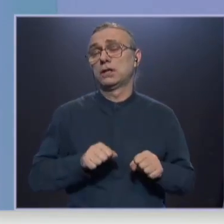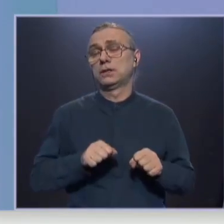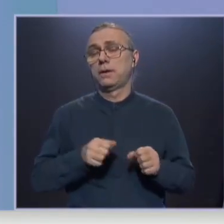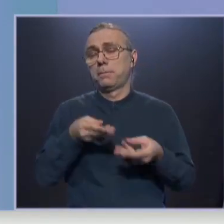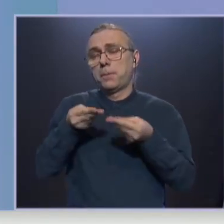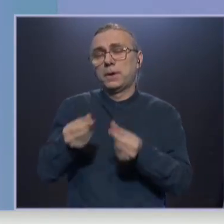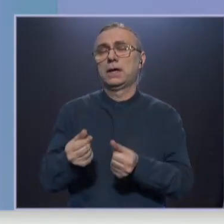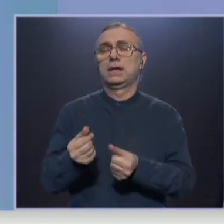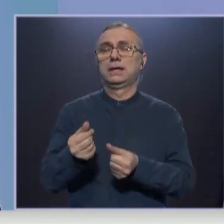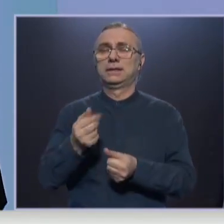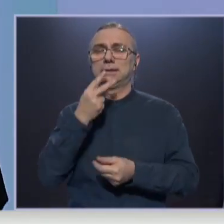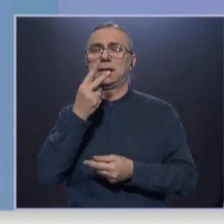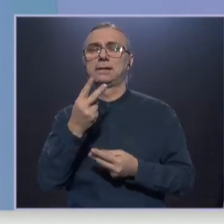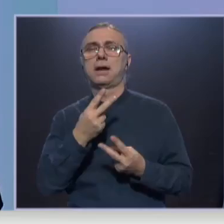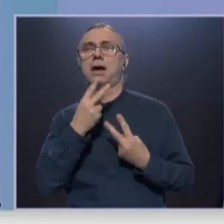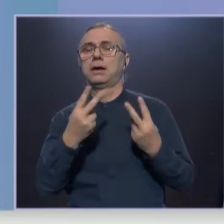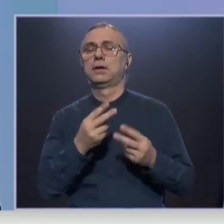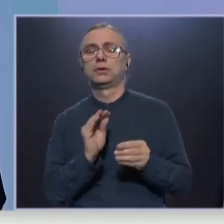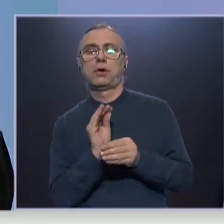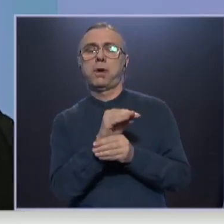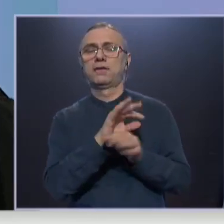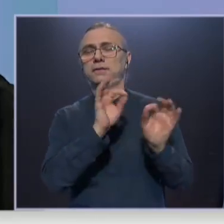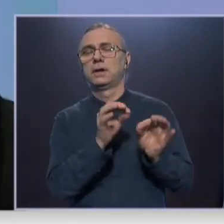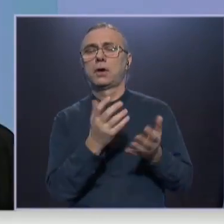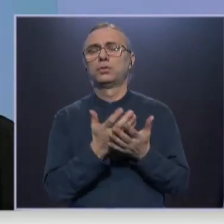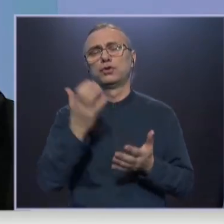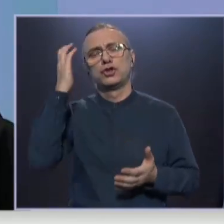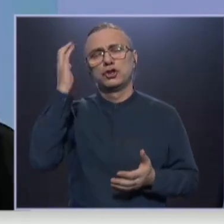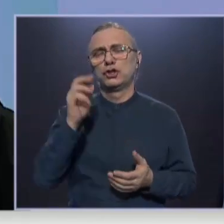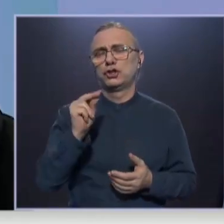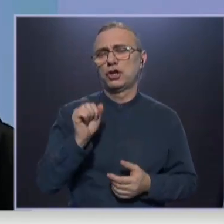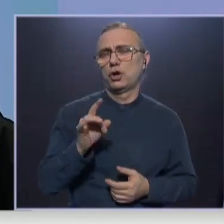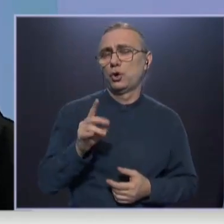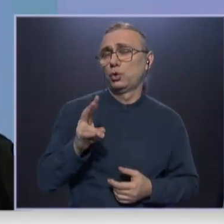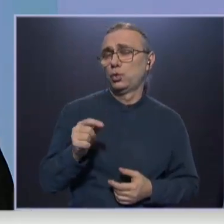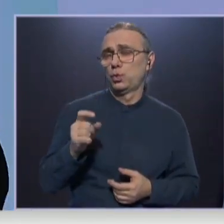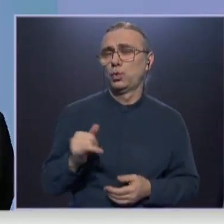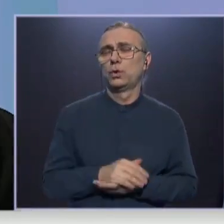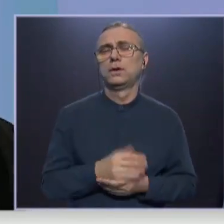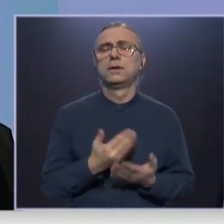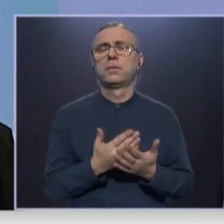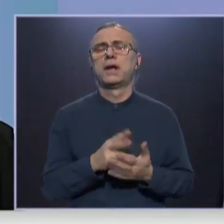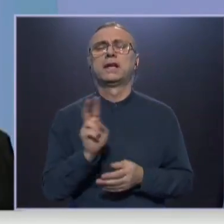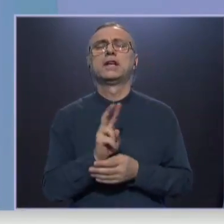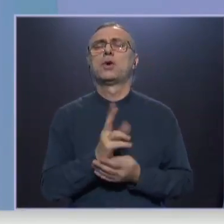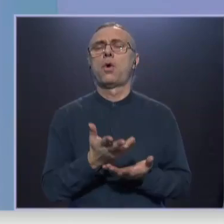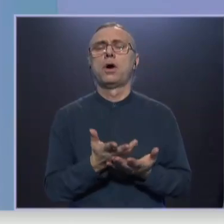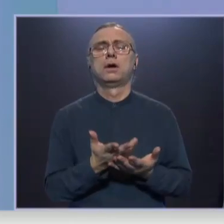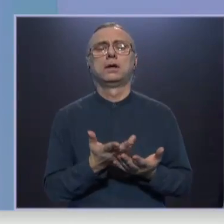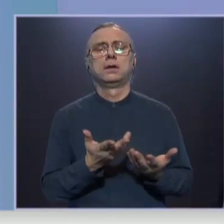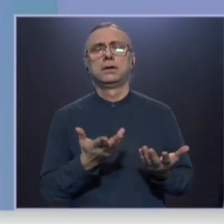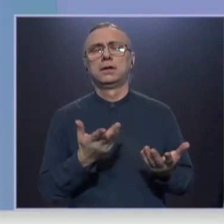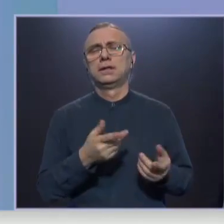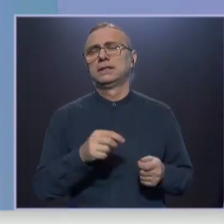добавить какой-нибудь чернухи. Ты вот, если возьмешь кино… Да, снять какие-то светлые чувства, радостные, это искусство невероятное.